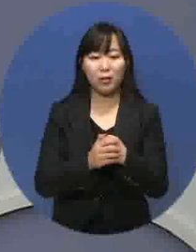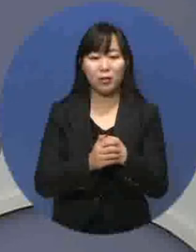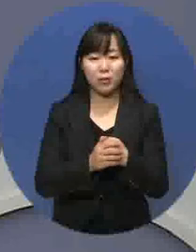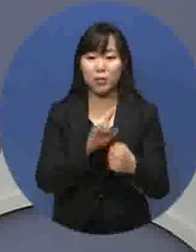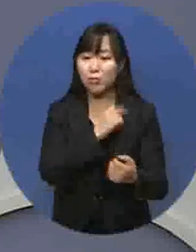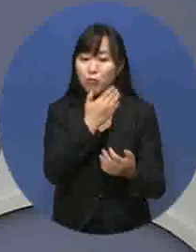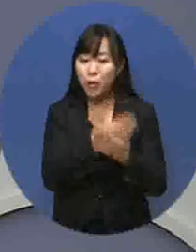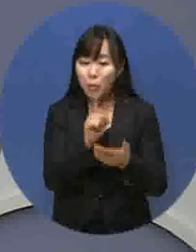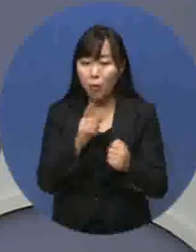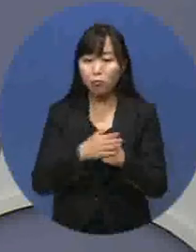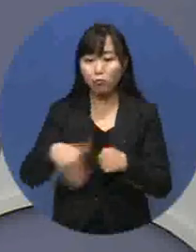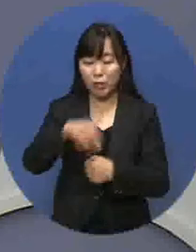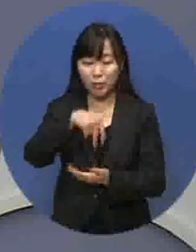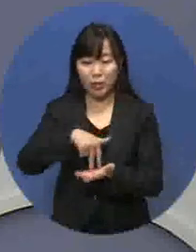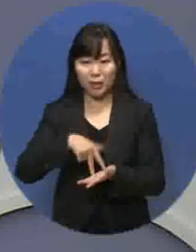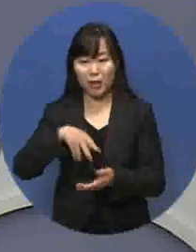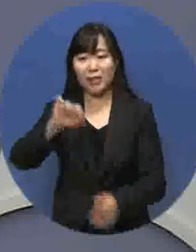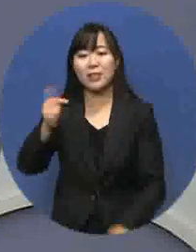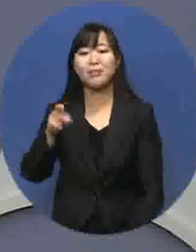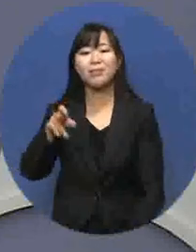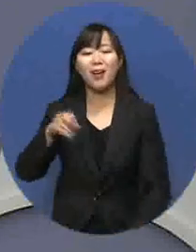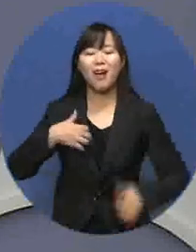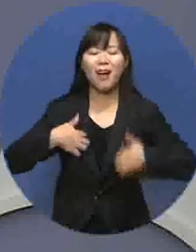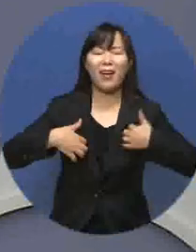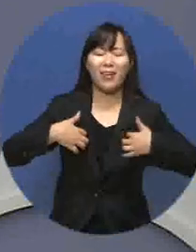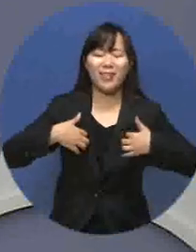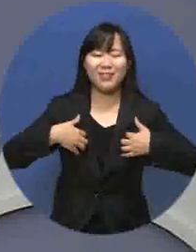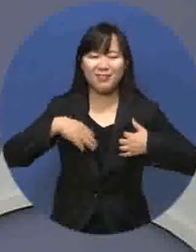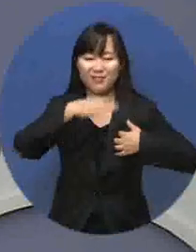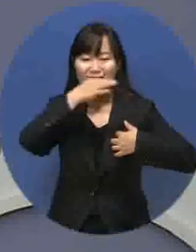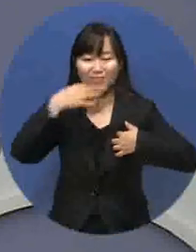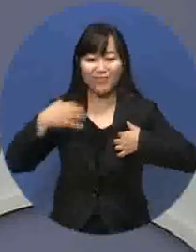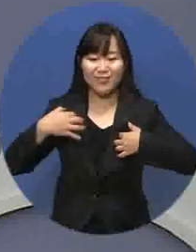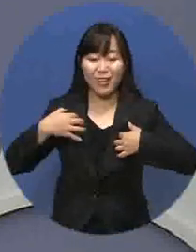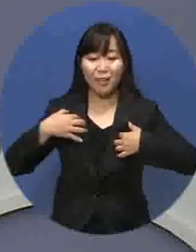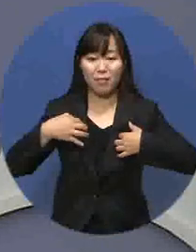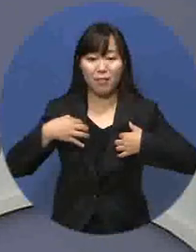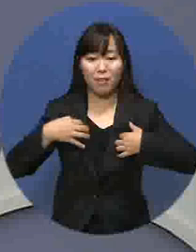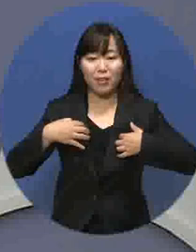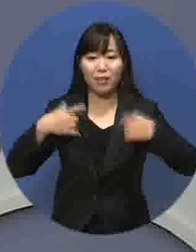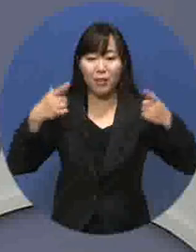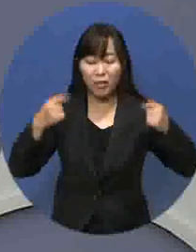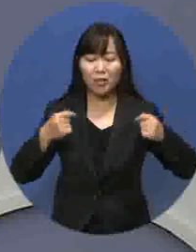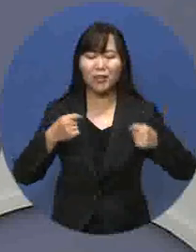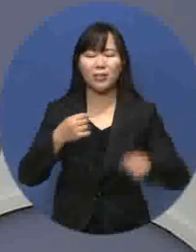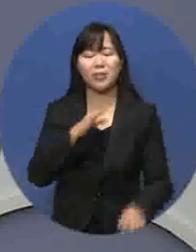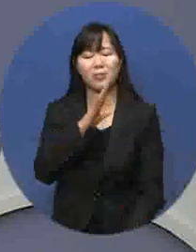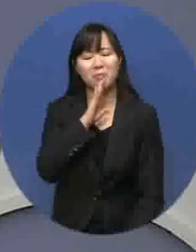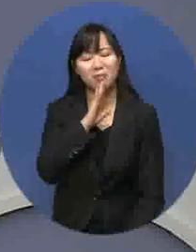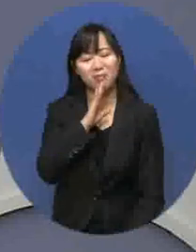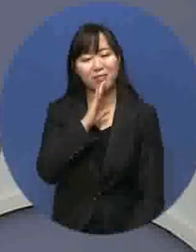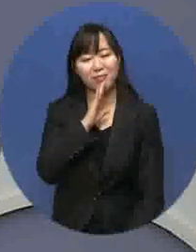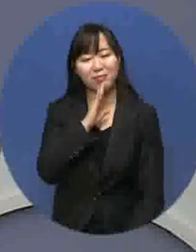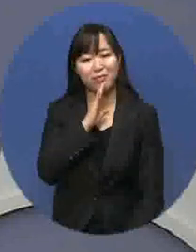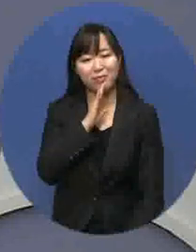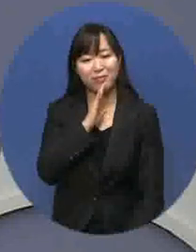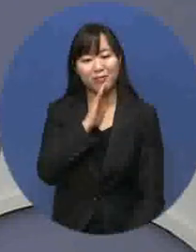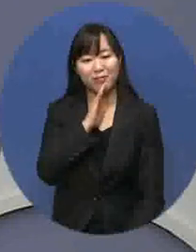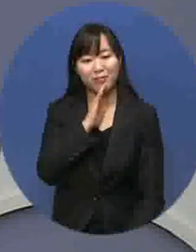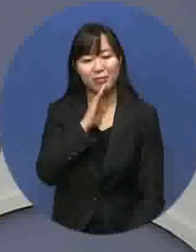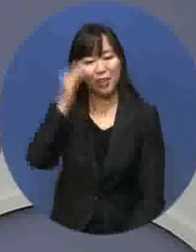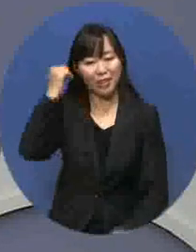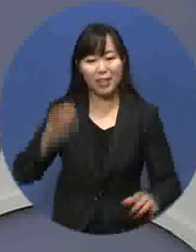저는 이제 우리로 치자면 신명 혹은 흥 이런 건데 신명하고 흥은 뭐 저는